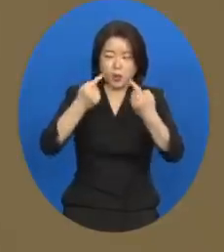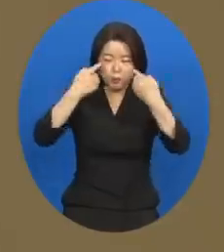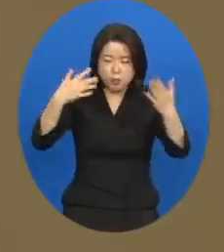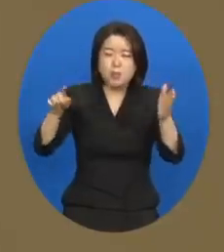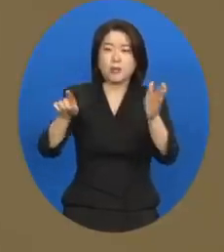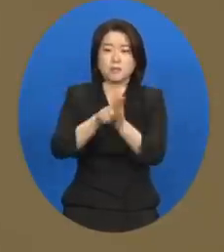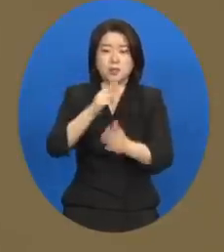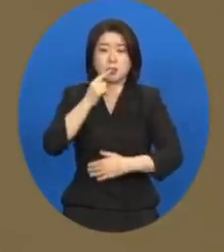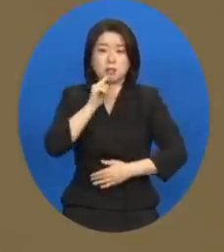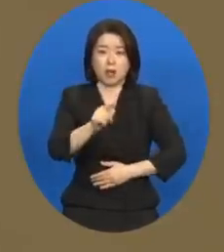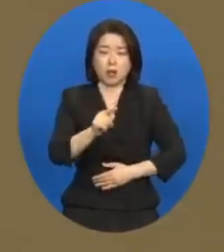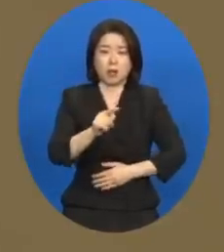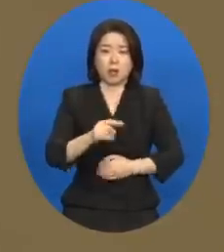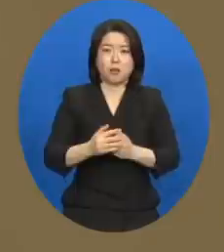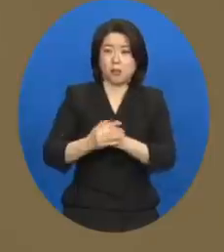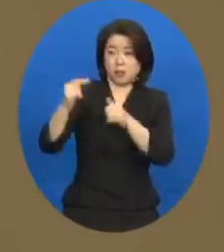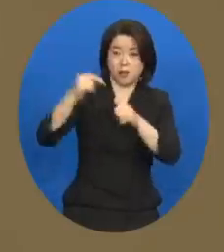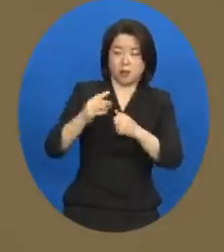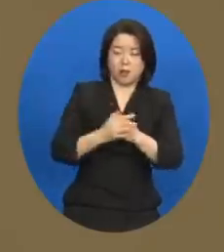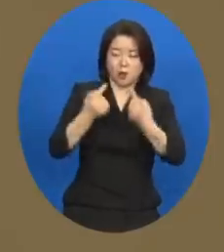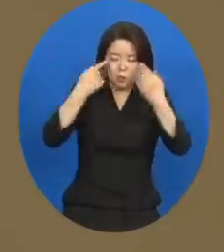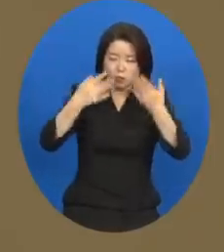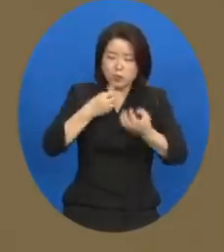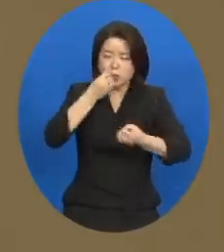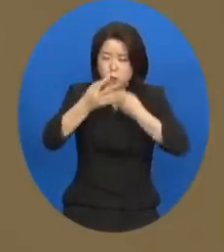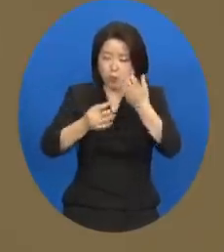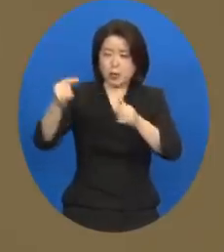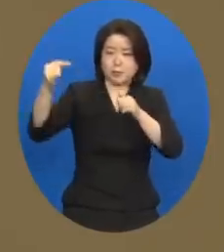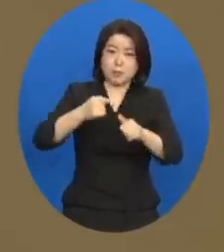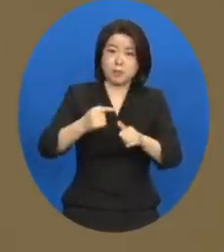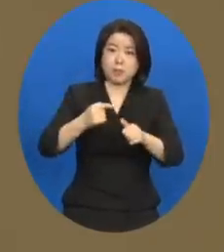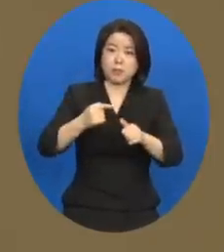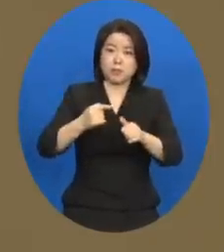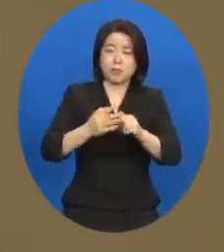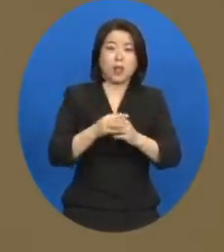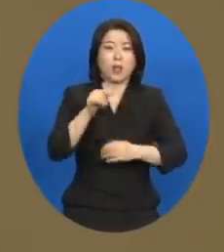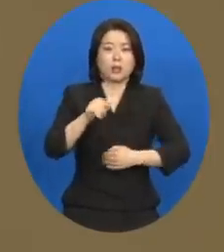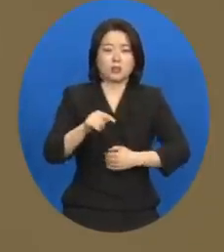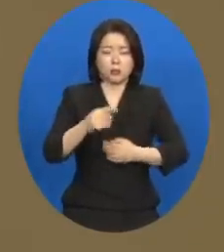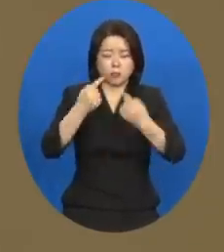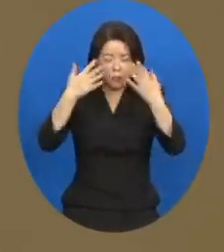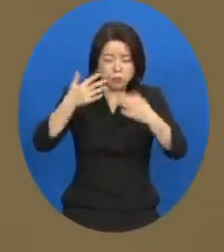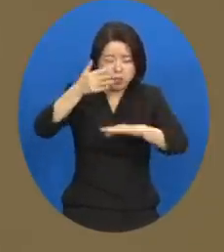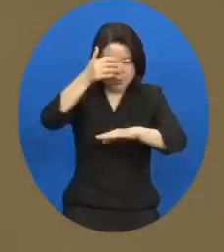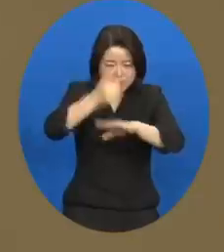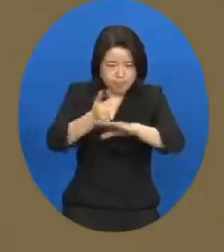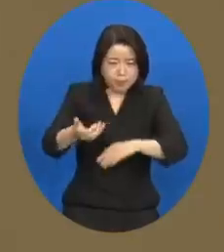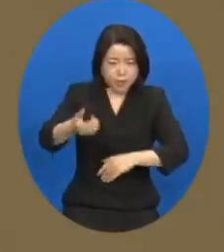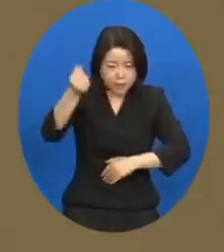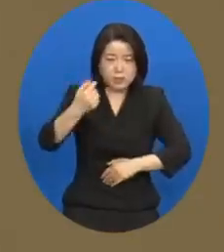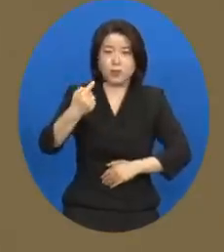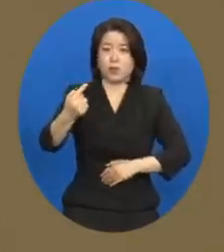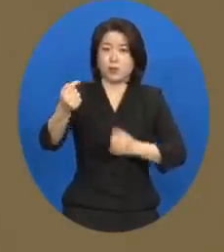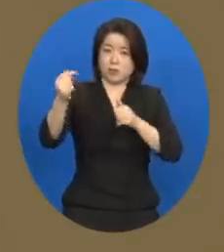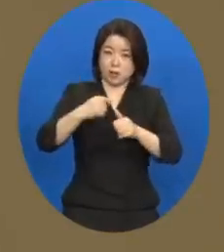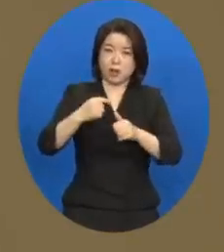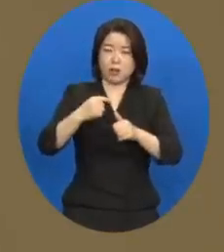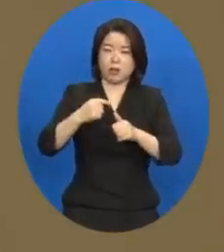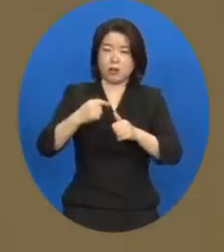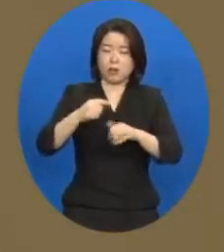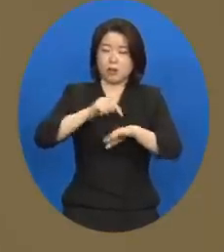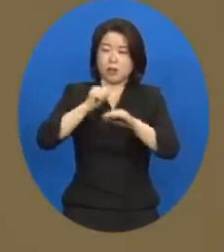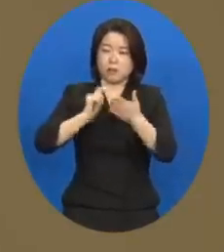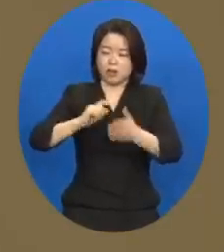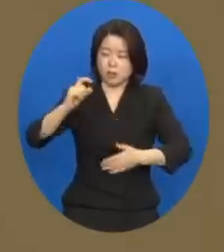믿으라, 분명히 고백하라, 그것을 분명히 결론 삼으라, 그런 마음을 아주